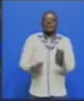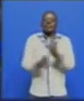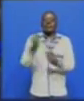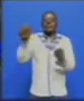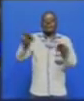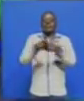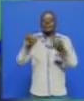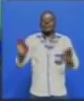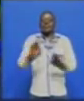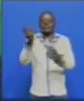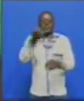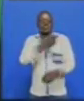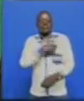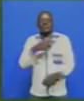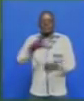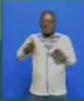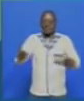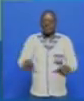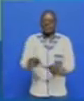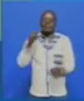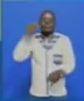de distinction a eu lieu hier soir.